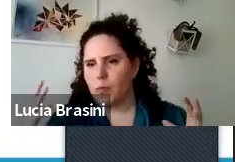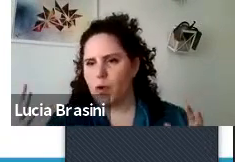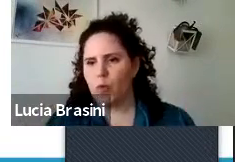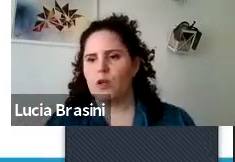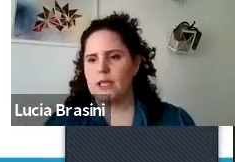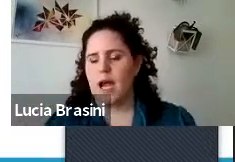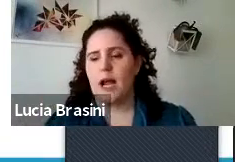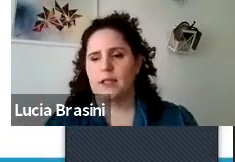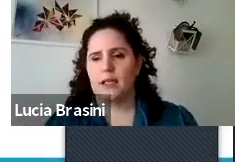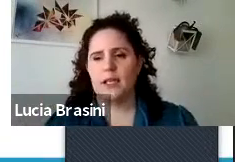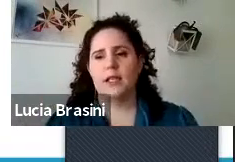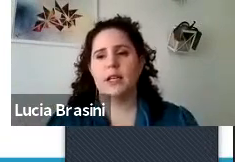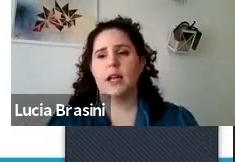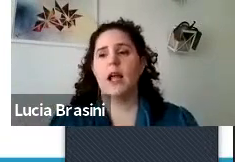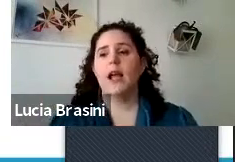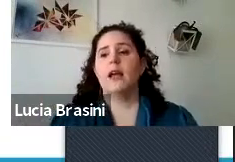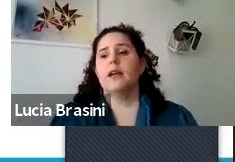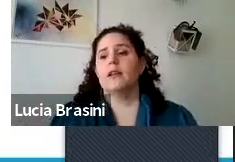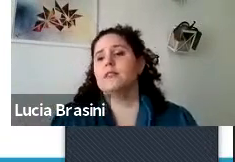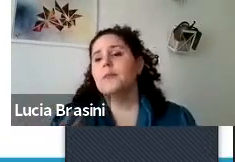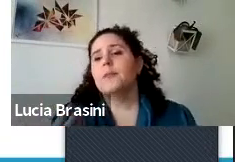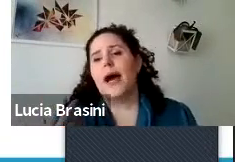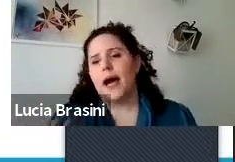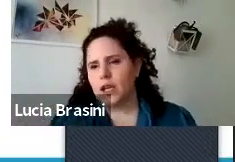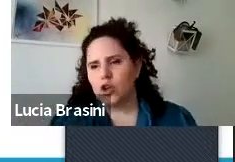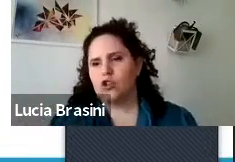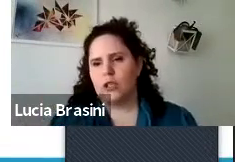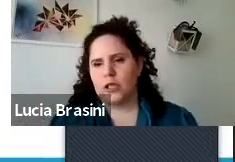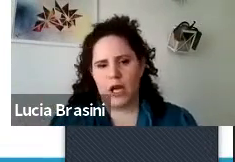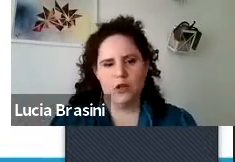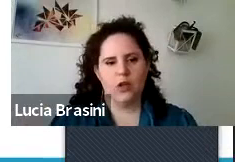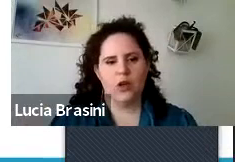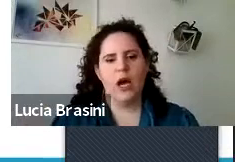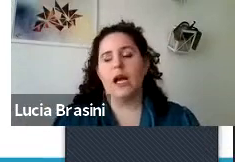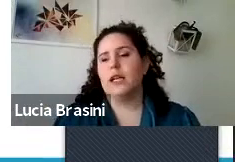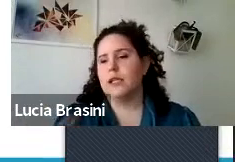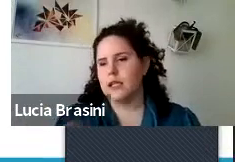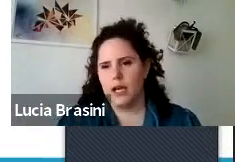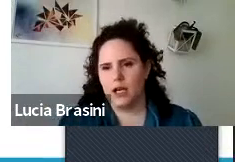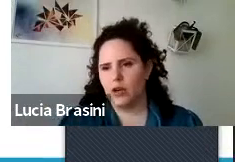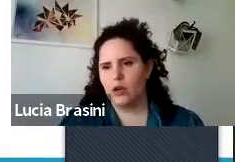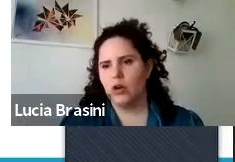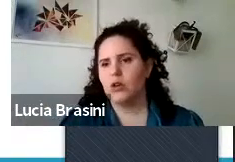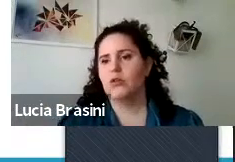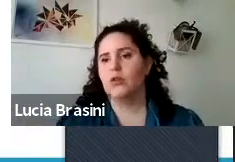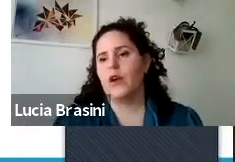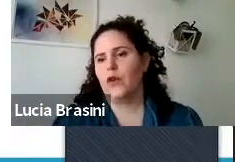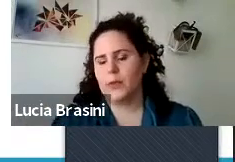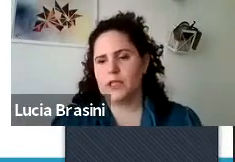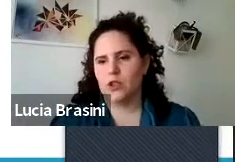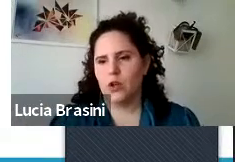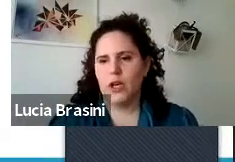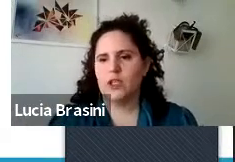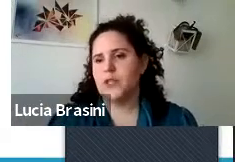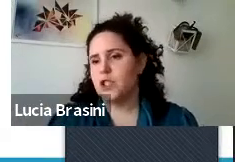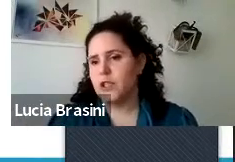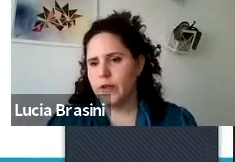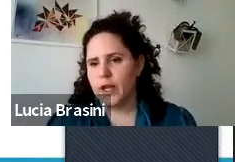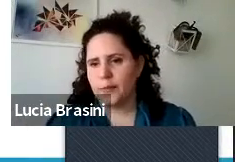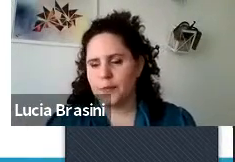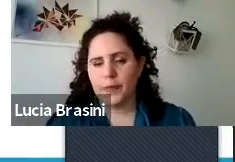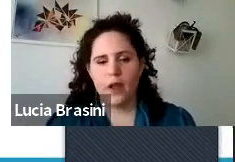ce ne sarebbero molte altre da dire, si imparano soltanto all'interno di una